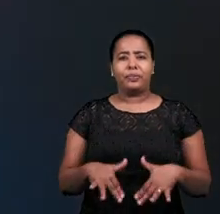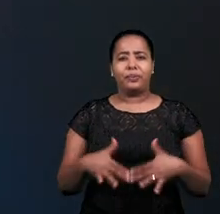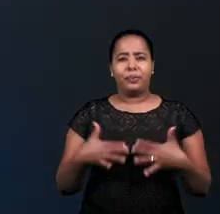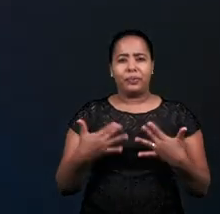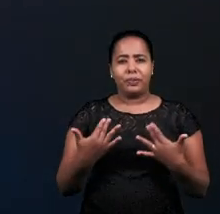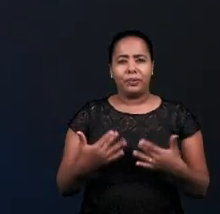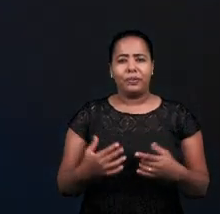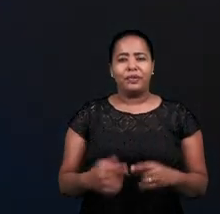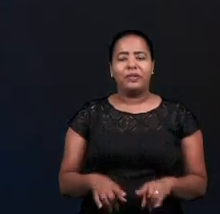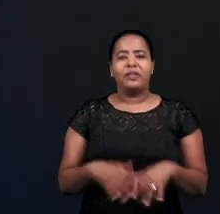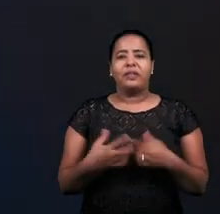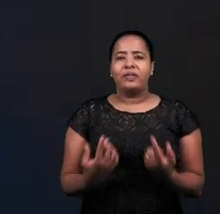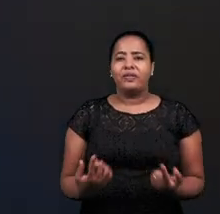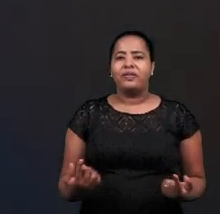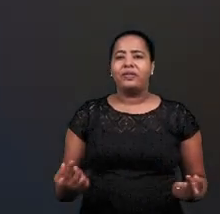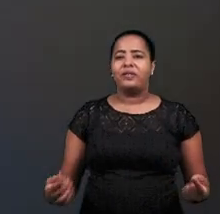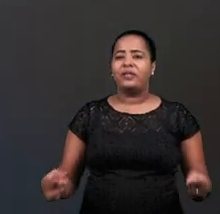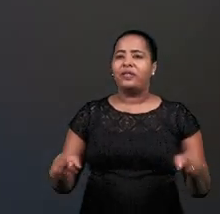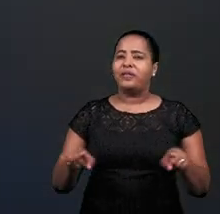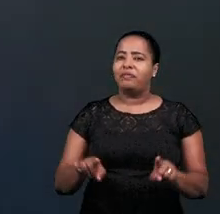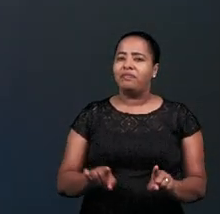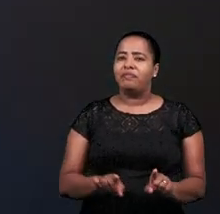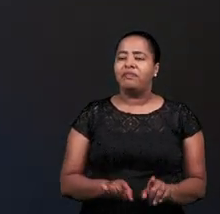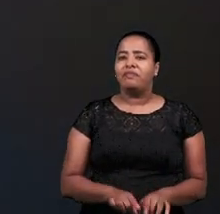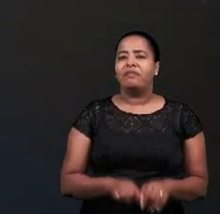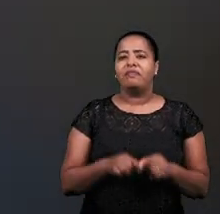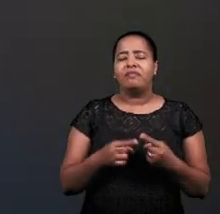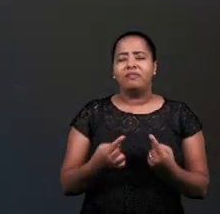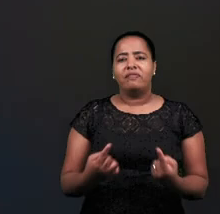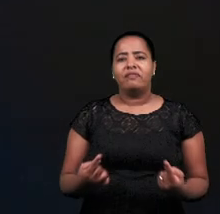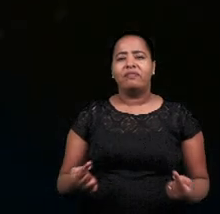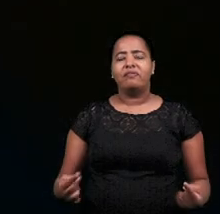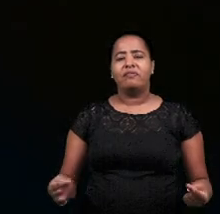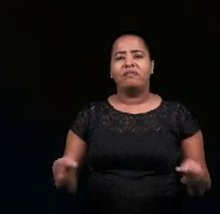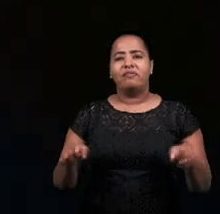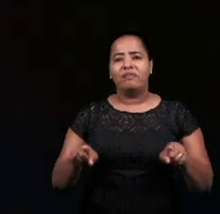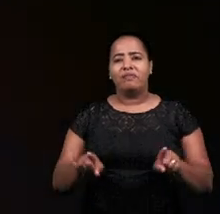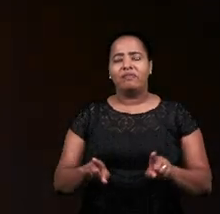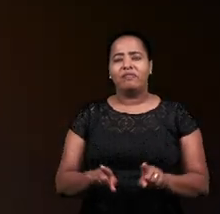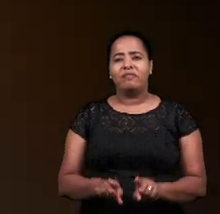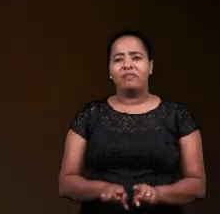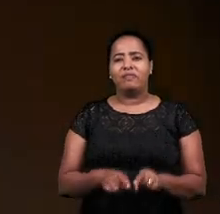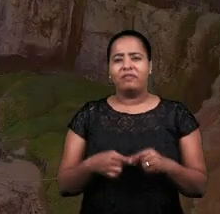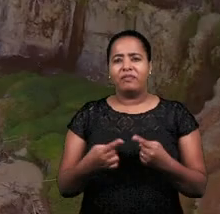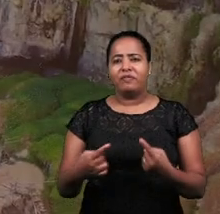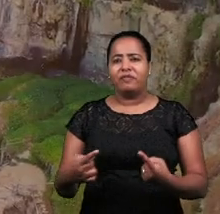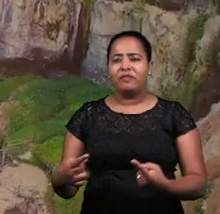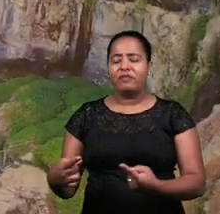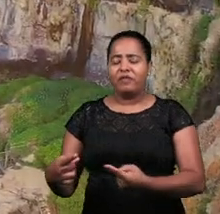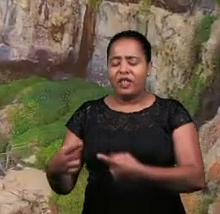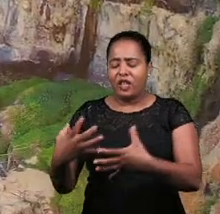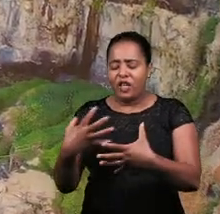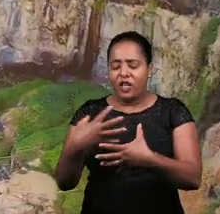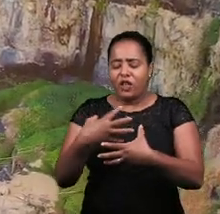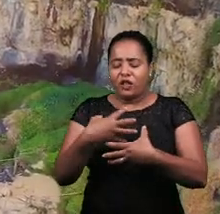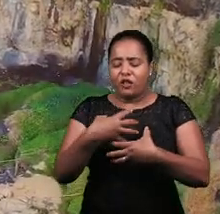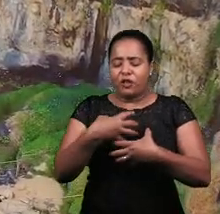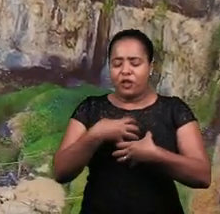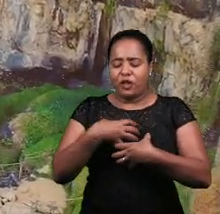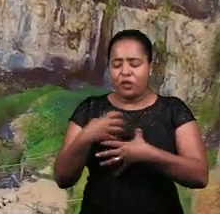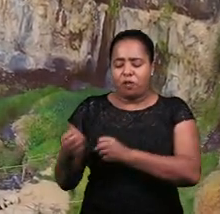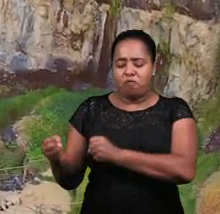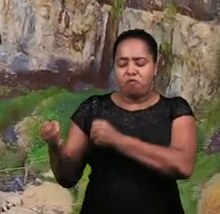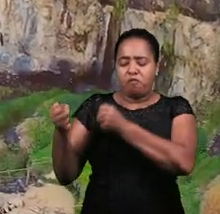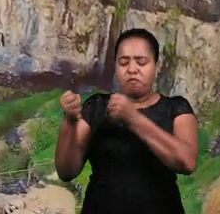Tenho no seu poder constante apoio. Forte